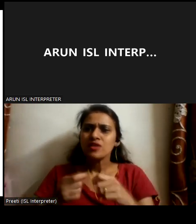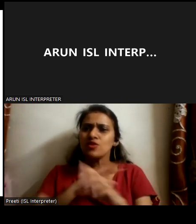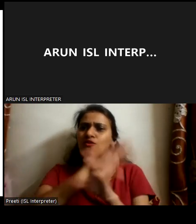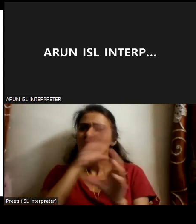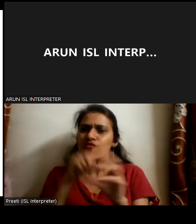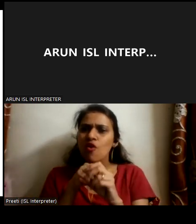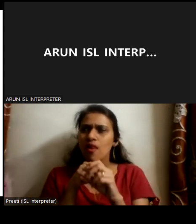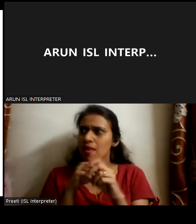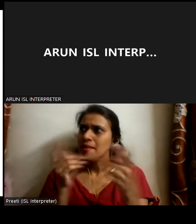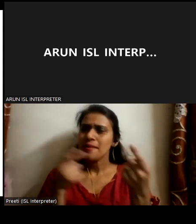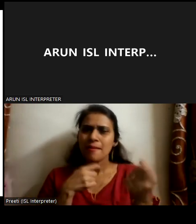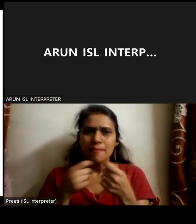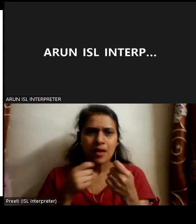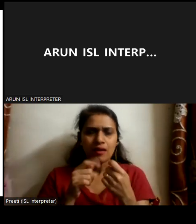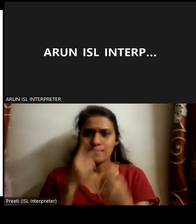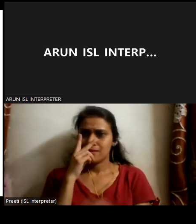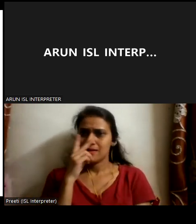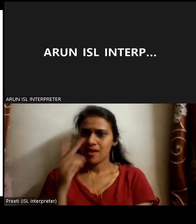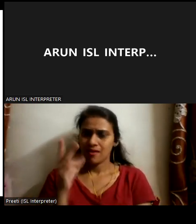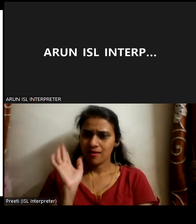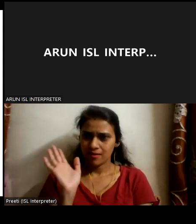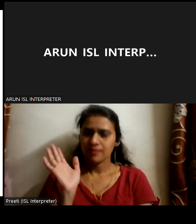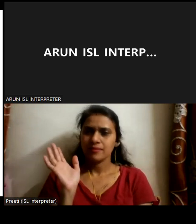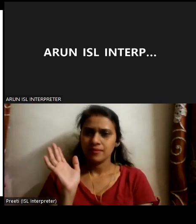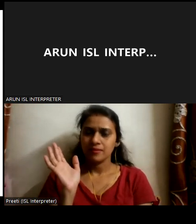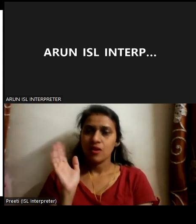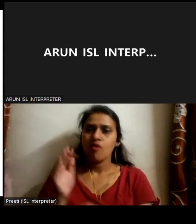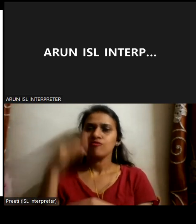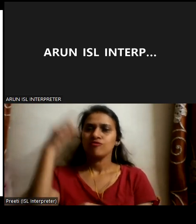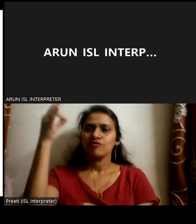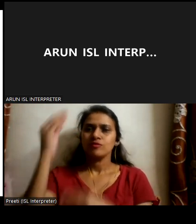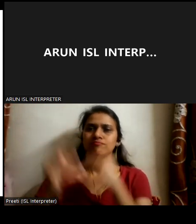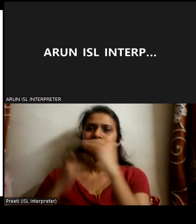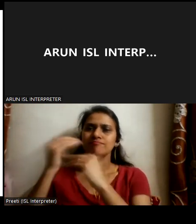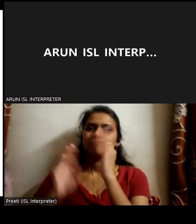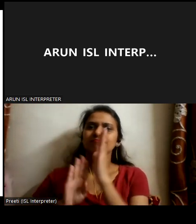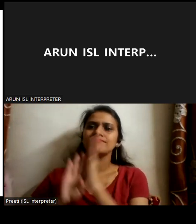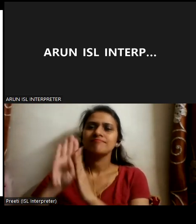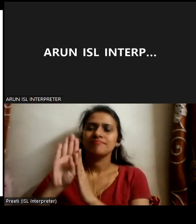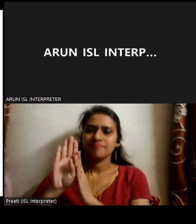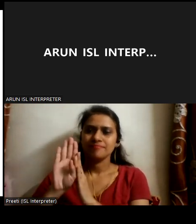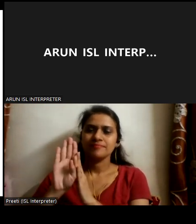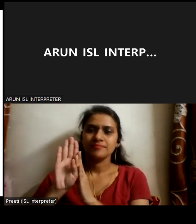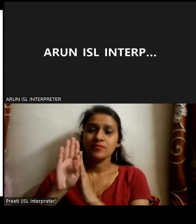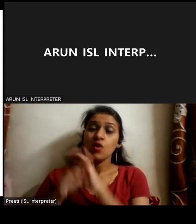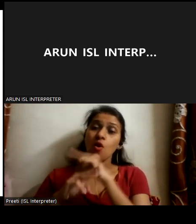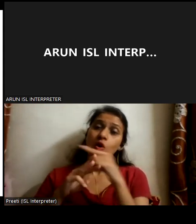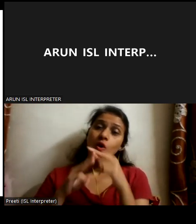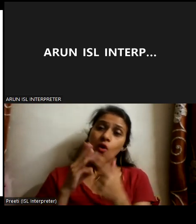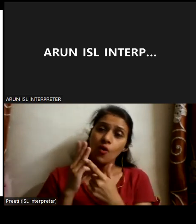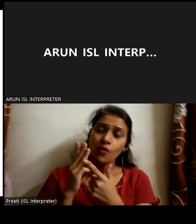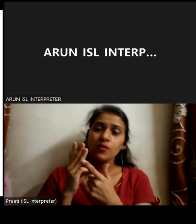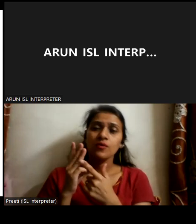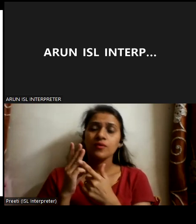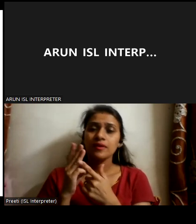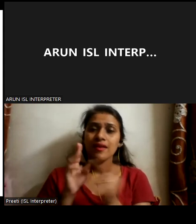को रखता है, और उसको फिर आगे धीरे धीरे बढ़ाता है. अब ये तीनों मॉडल जो हैं, जिस तरह से